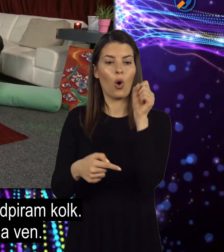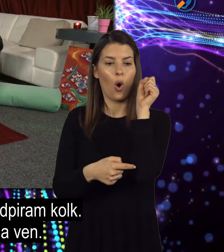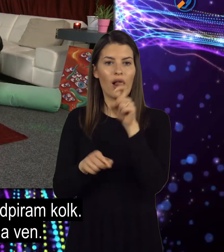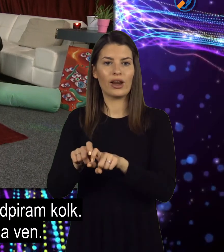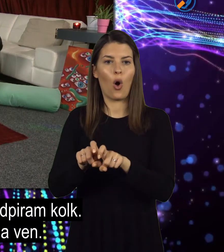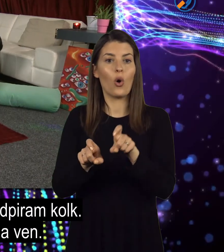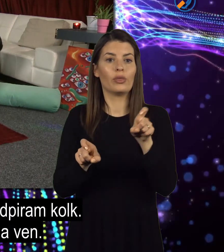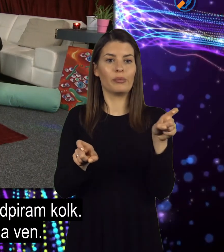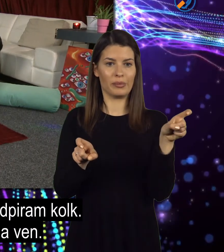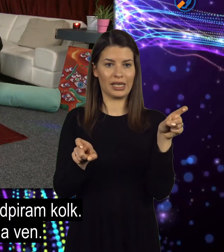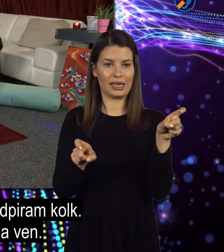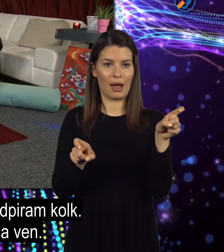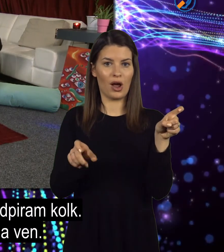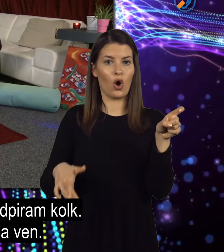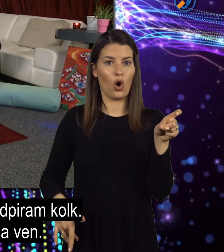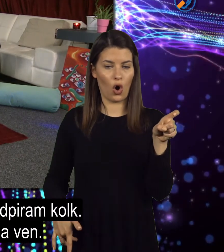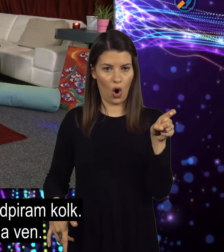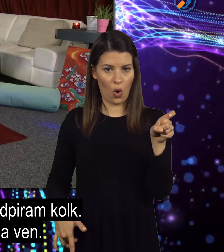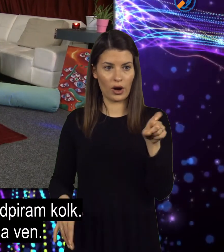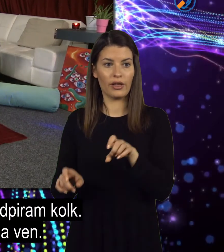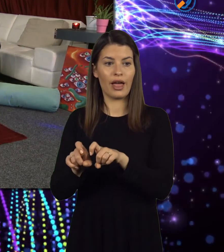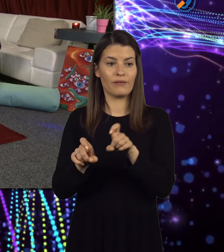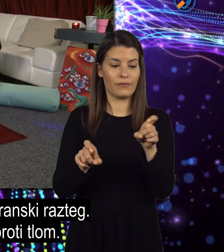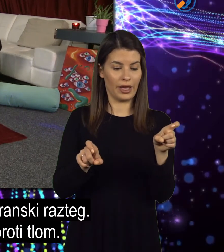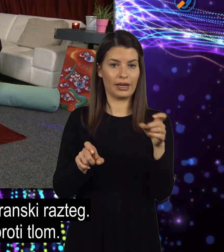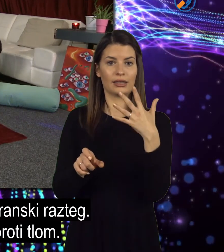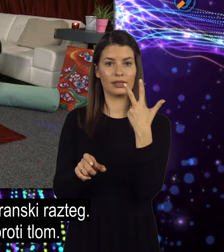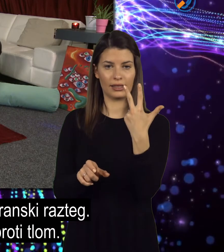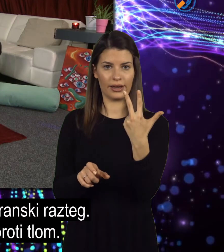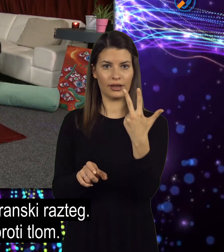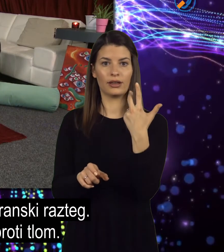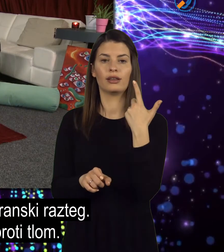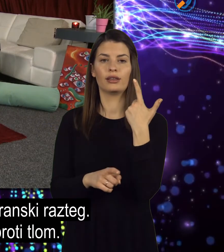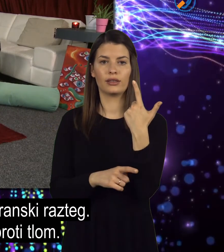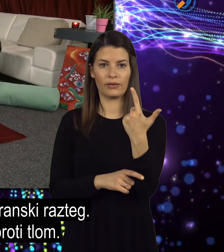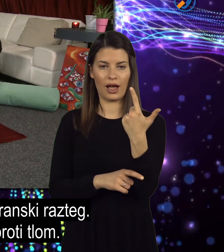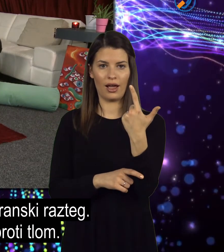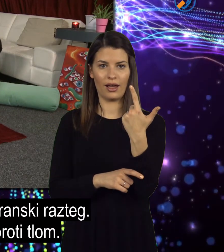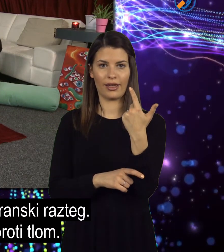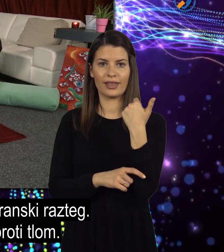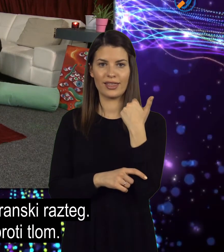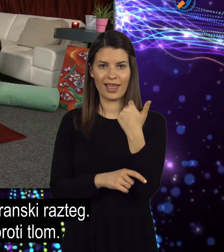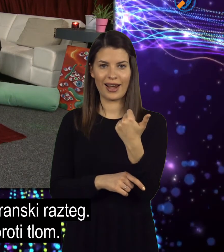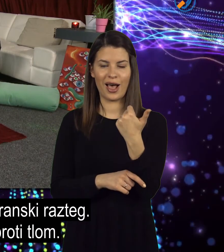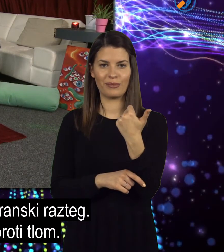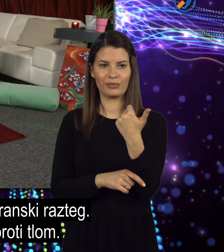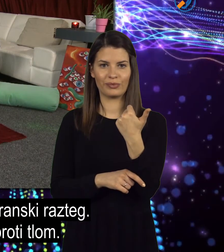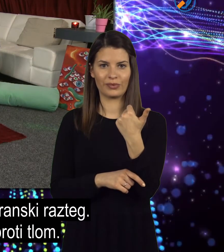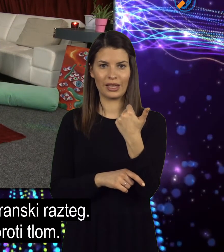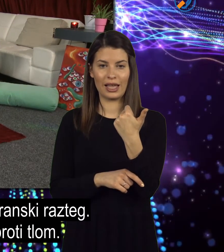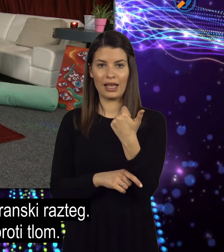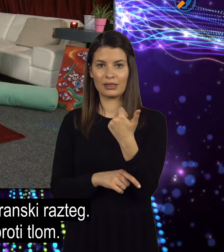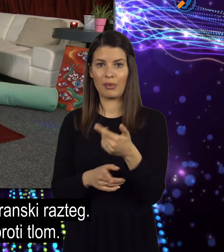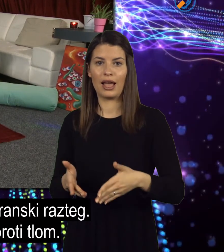Odpiram koleno, odpiram kolk. Koleno gre na ven, 3 in 2 in